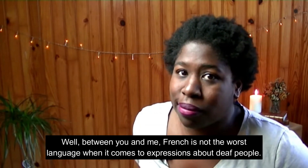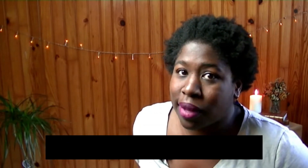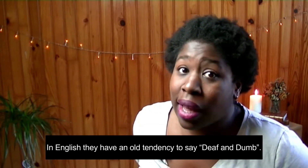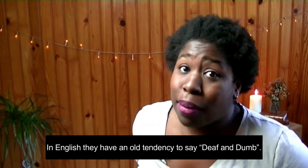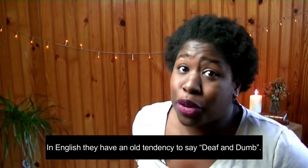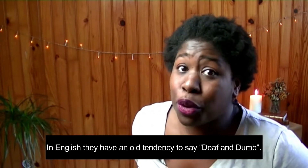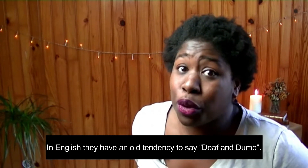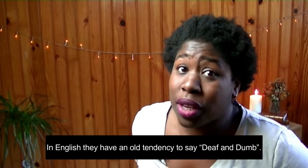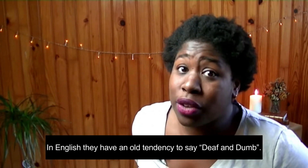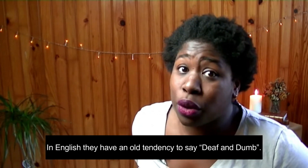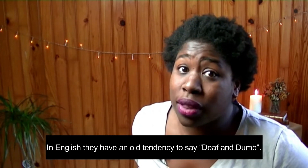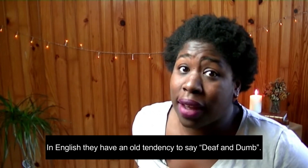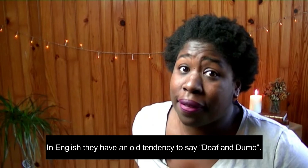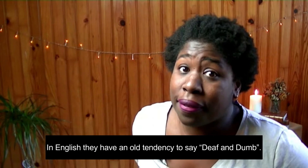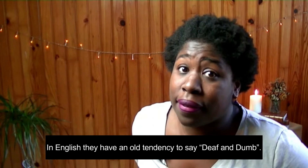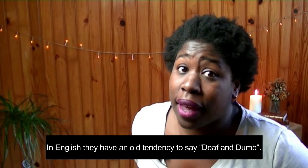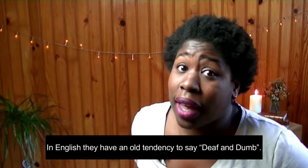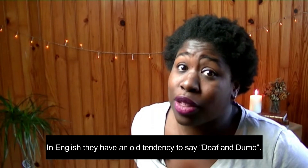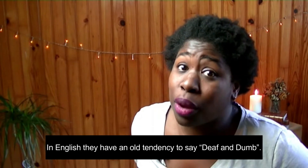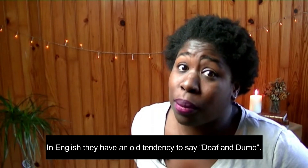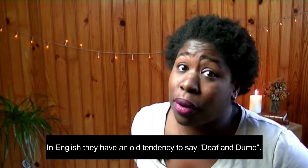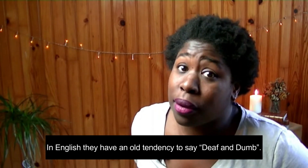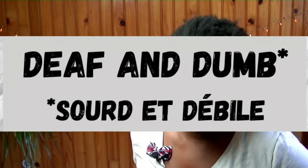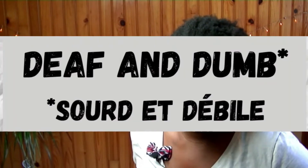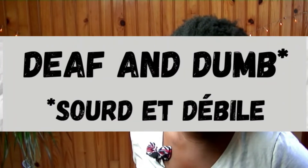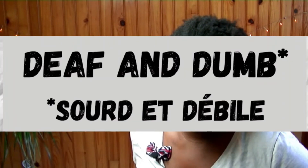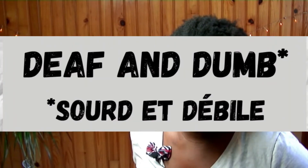muet, parce qu'en anglais, ils ont deaf and dumb.